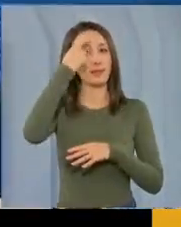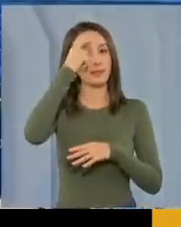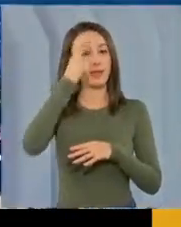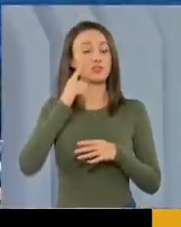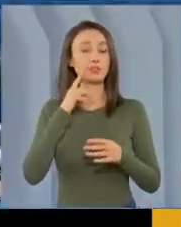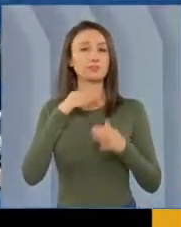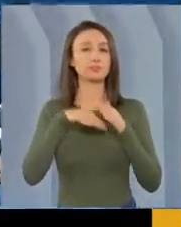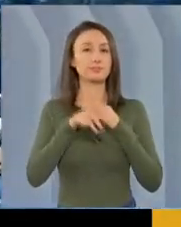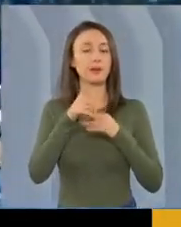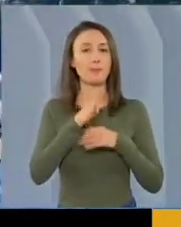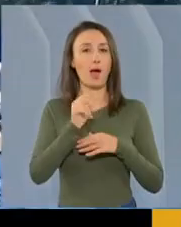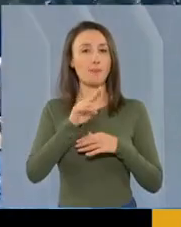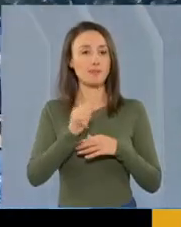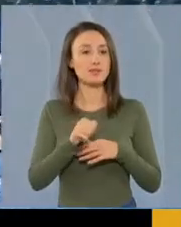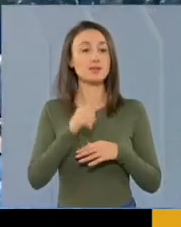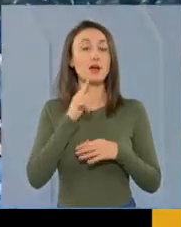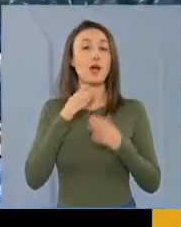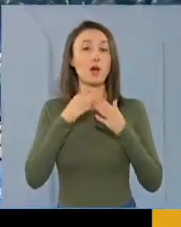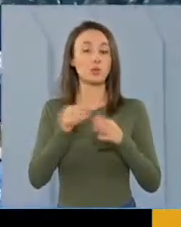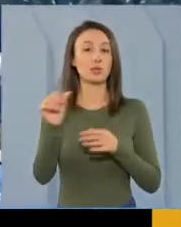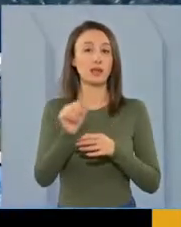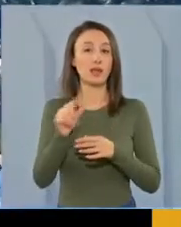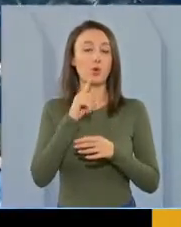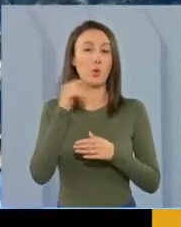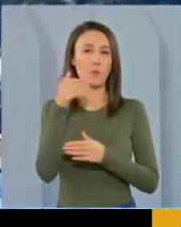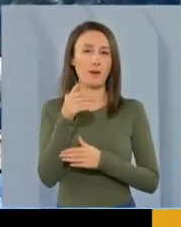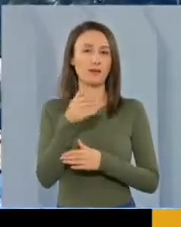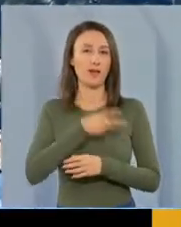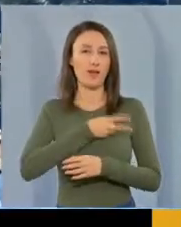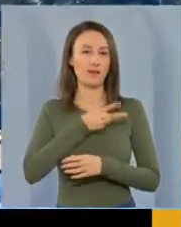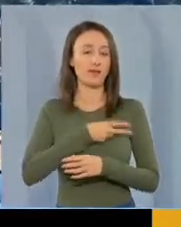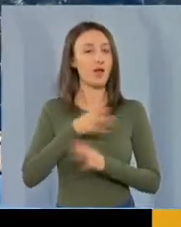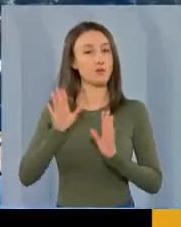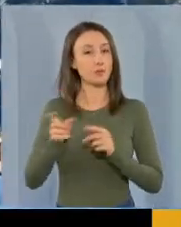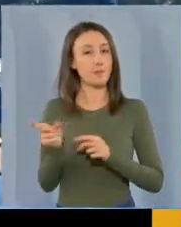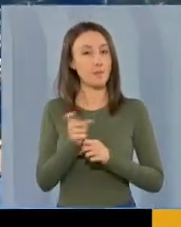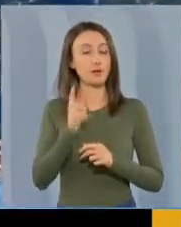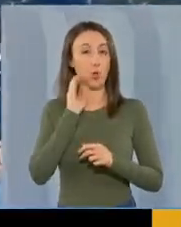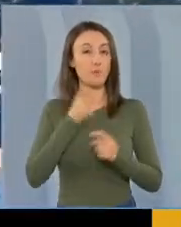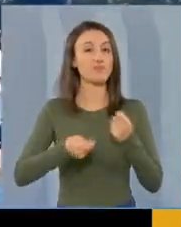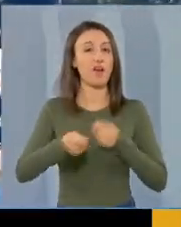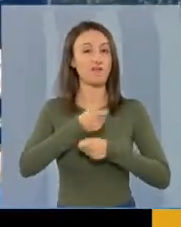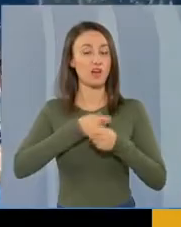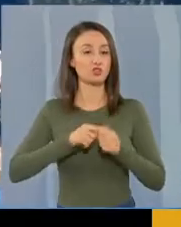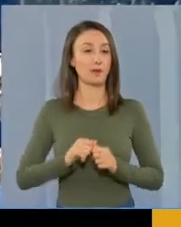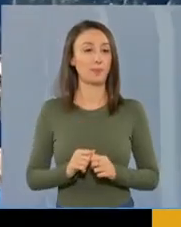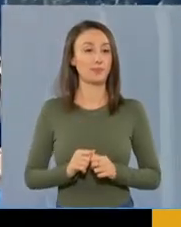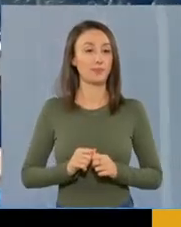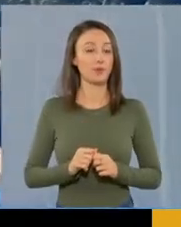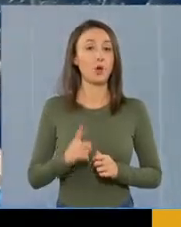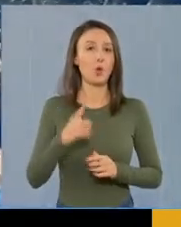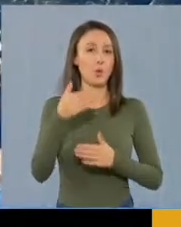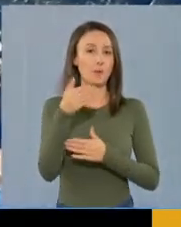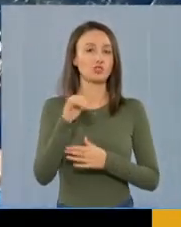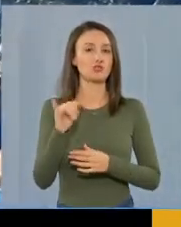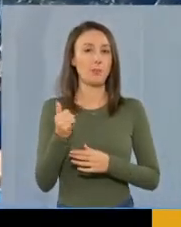navigat sub pavilion Bahamas cargoul a fost închiriat de o companie britanică deținută parțial de un om de afaceri israelian unei companii